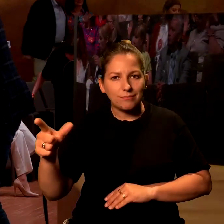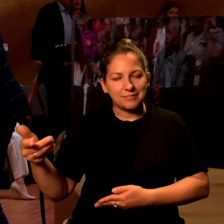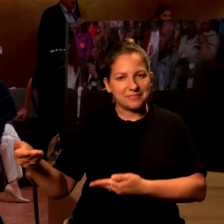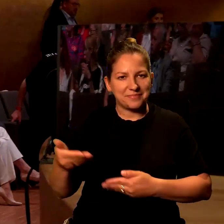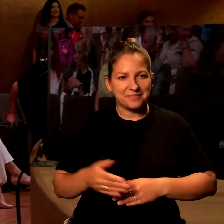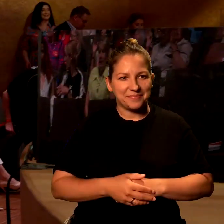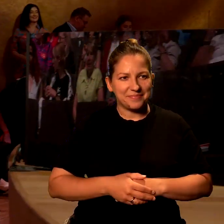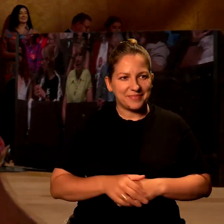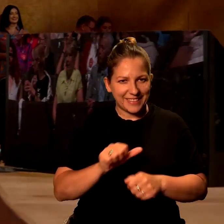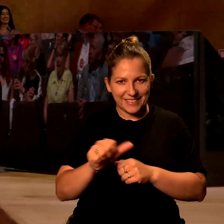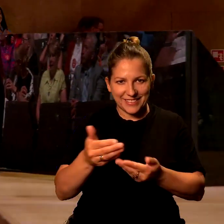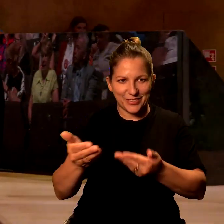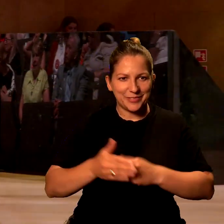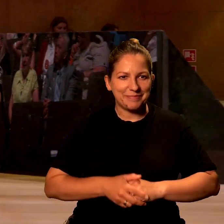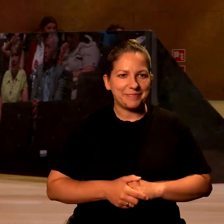Jesteś.